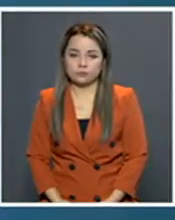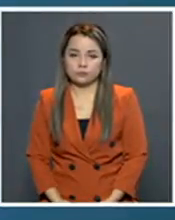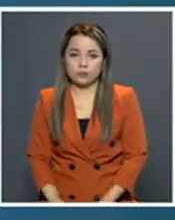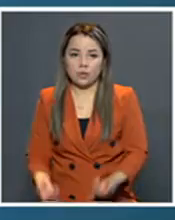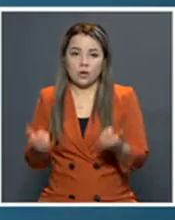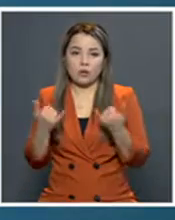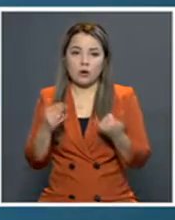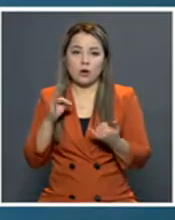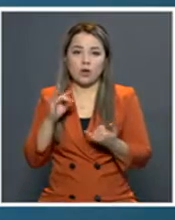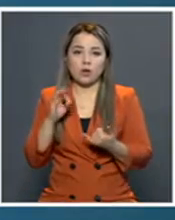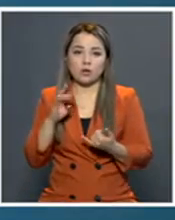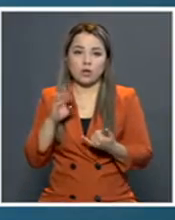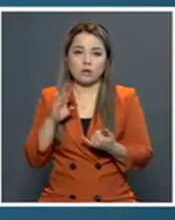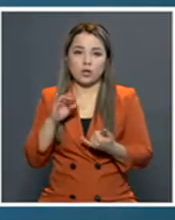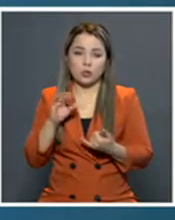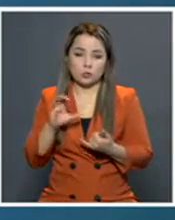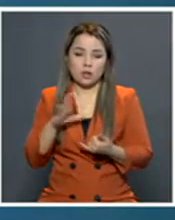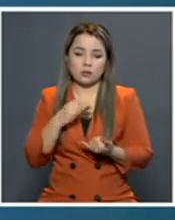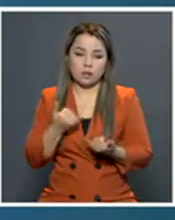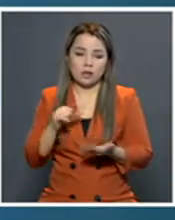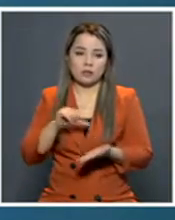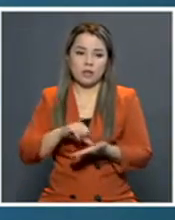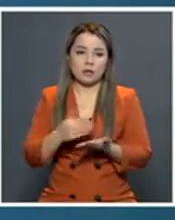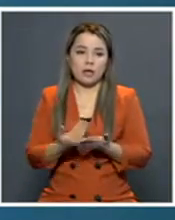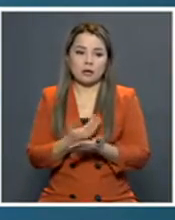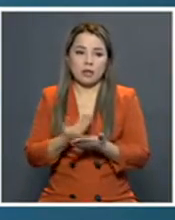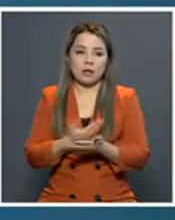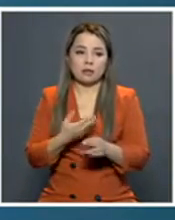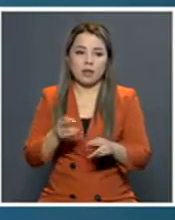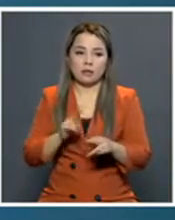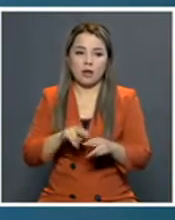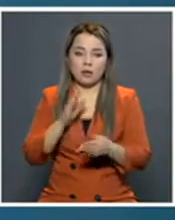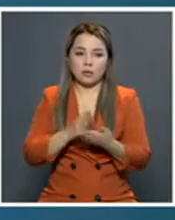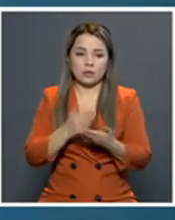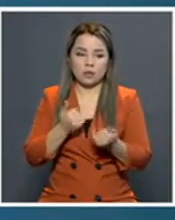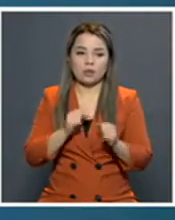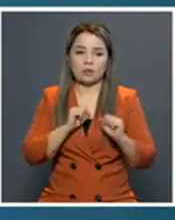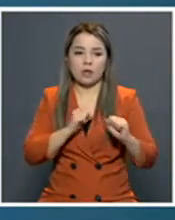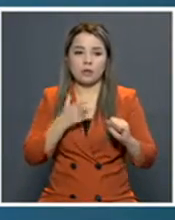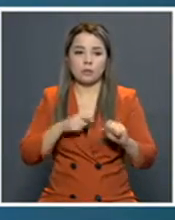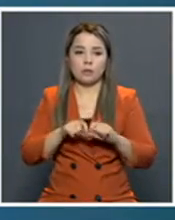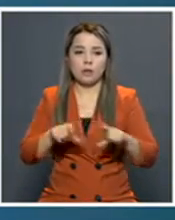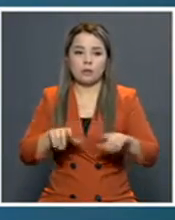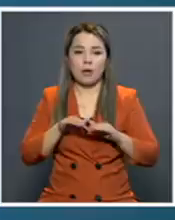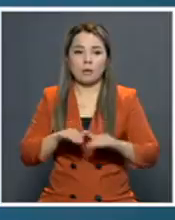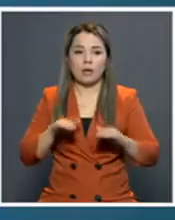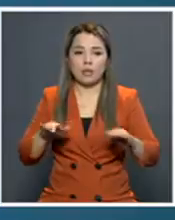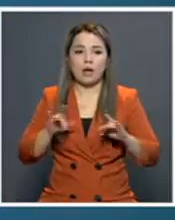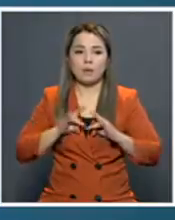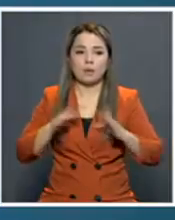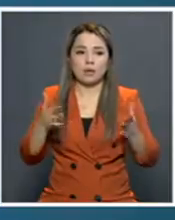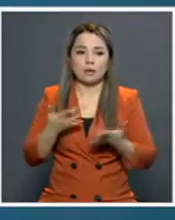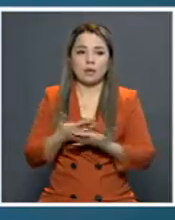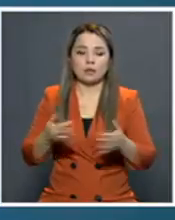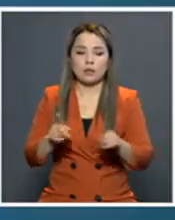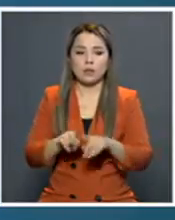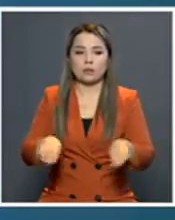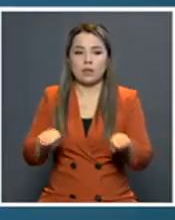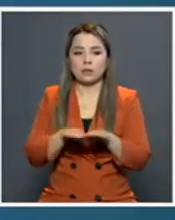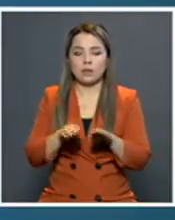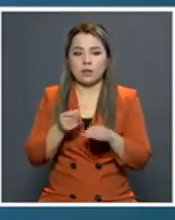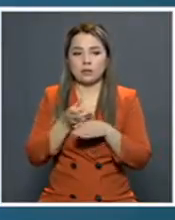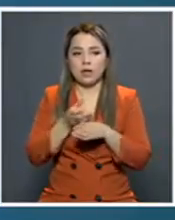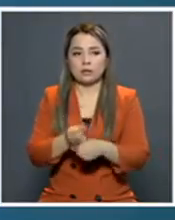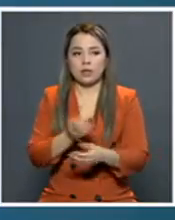Ал енді коронавирусқа қатысты жаңалықтармен бөлісейін. Осы дерттен сақтану үшін мектеп пен балабақшадағы мерекелік шаралар қысқартылды.